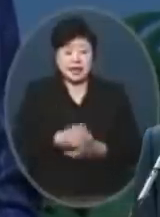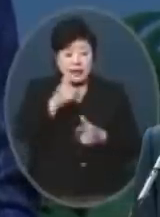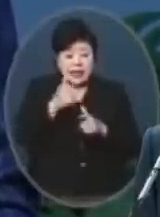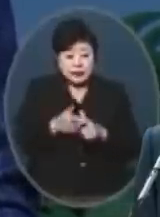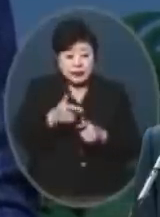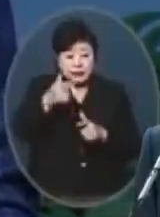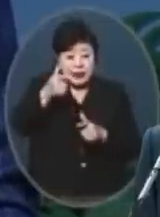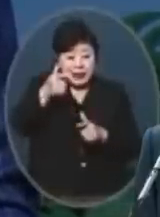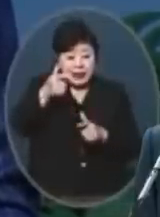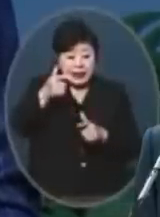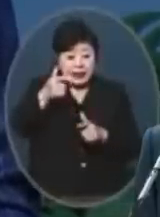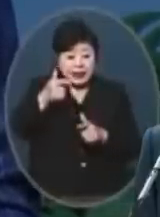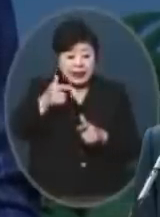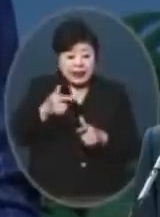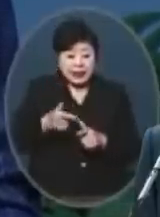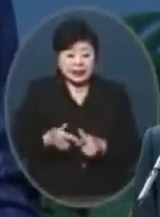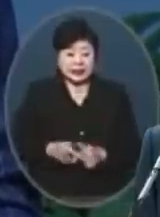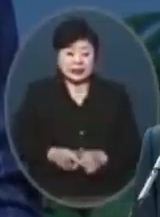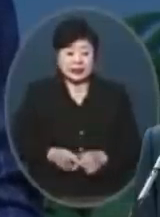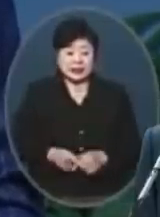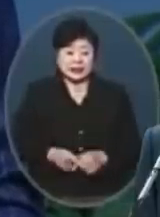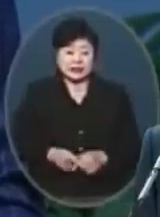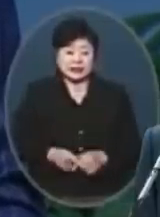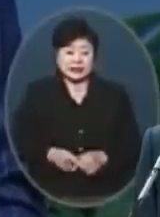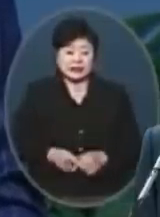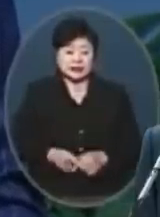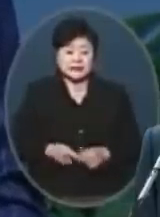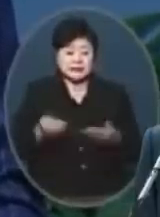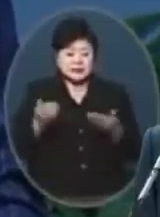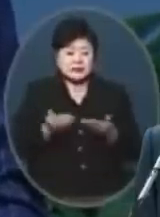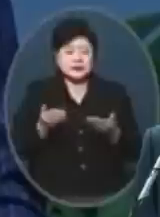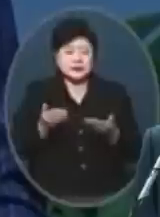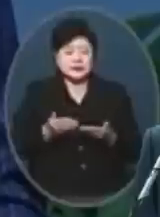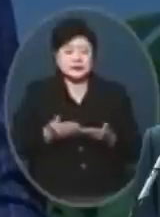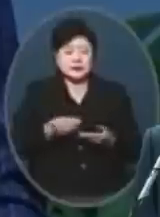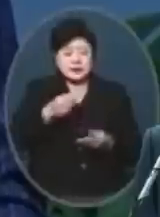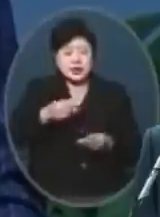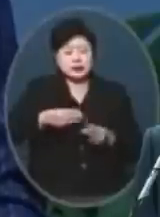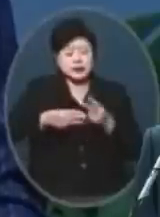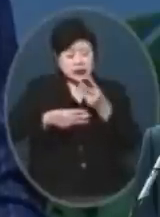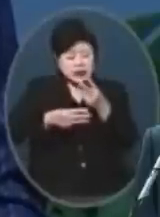예수님의 지상사역 한 것 3분지 2는